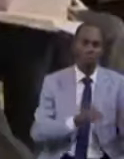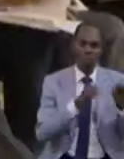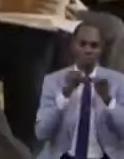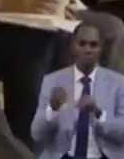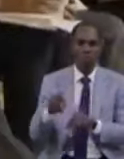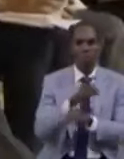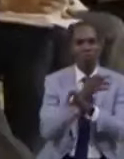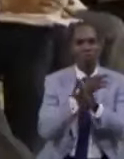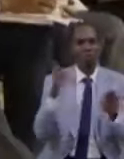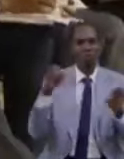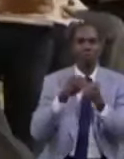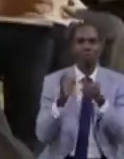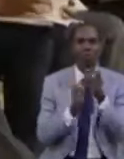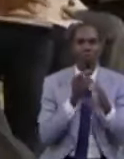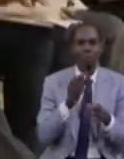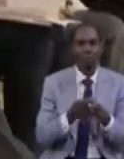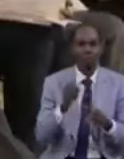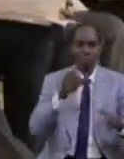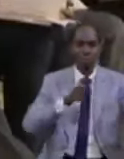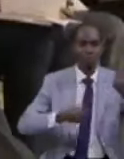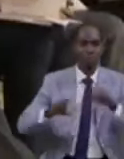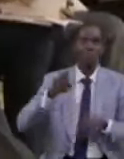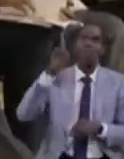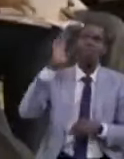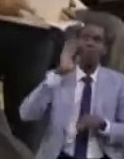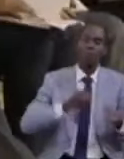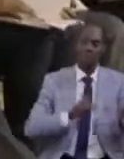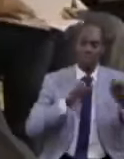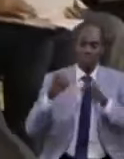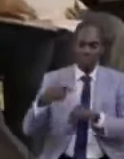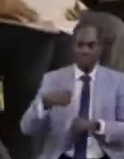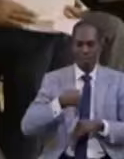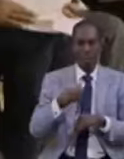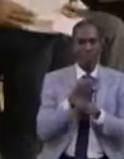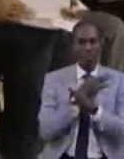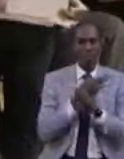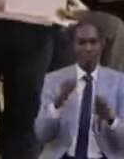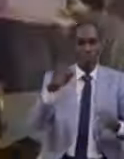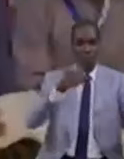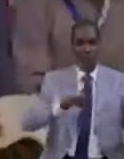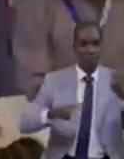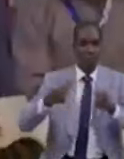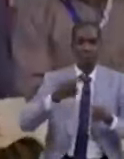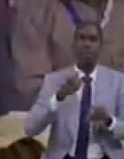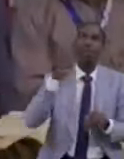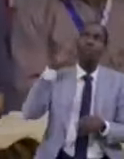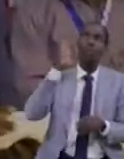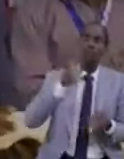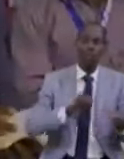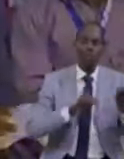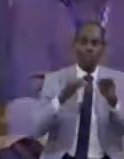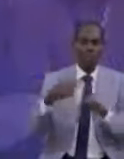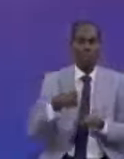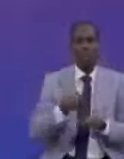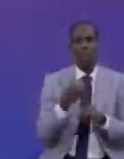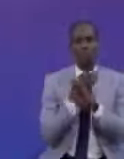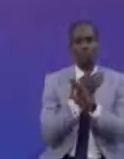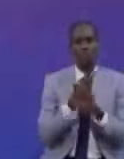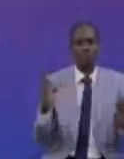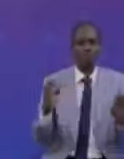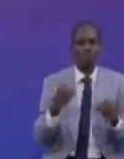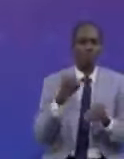il va m'affranchir il va m'affranchir verset 22